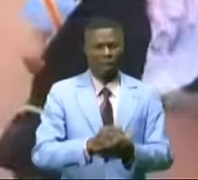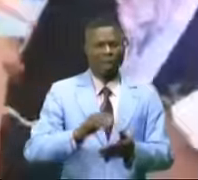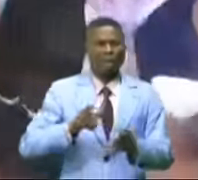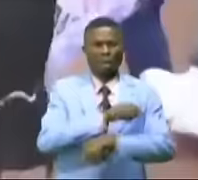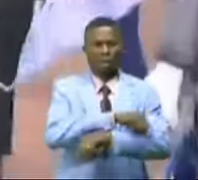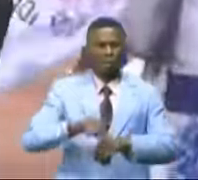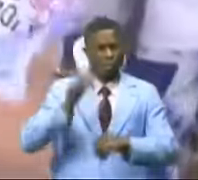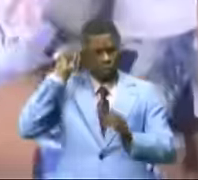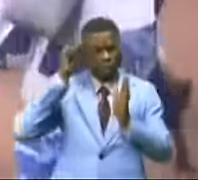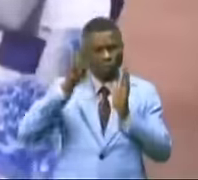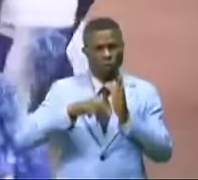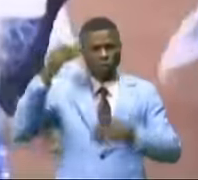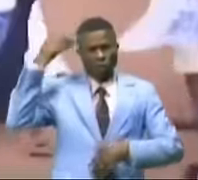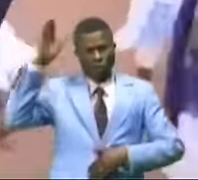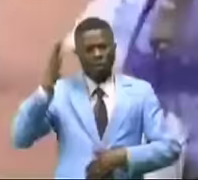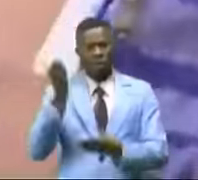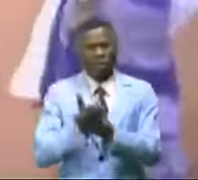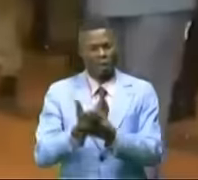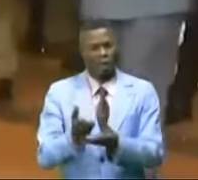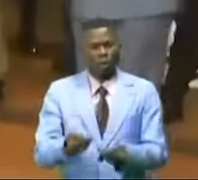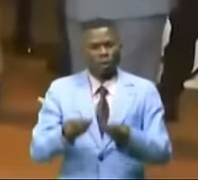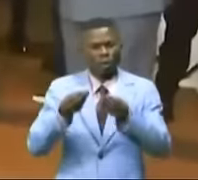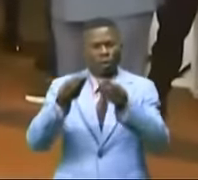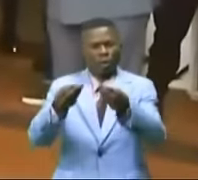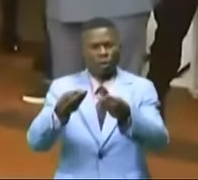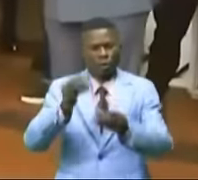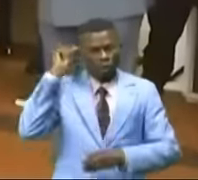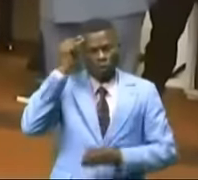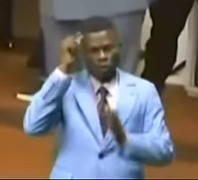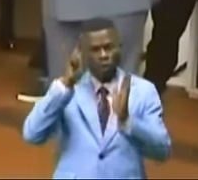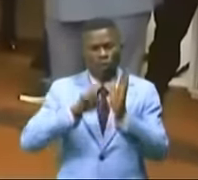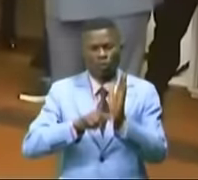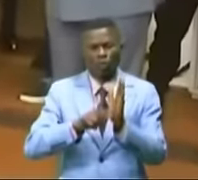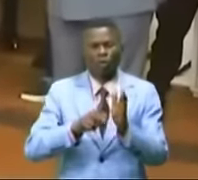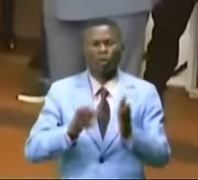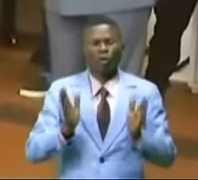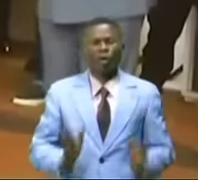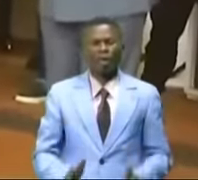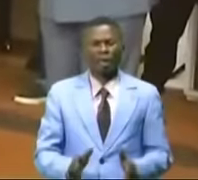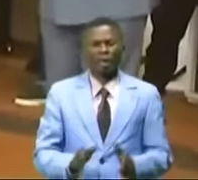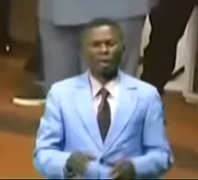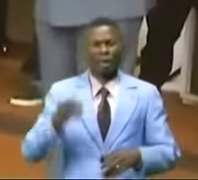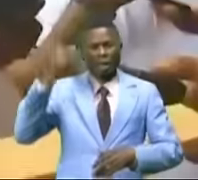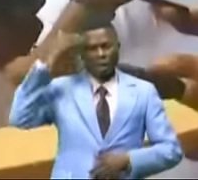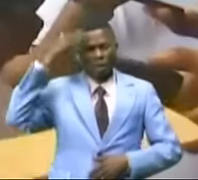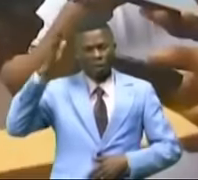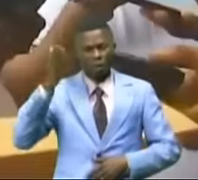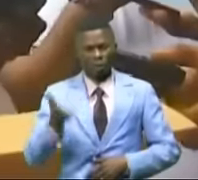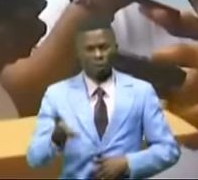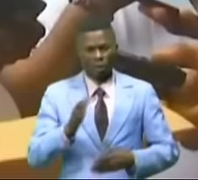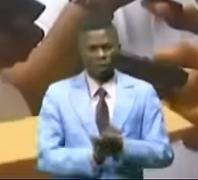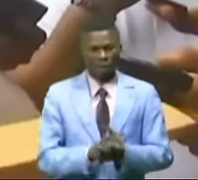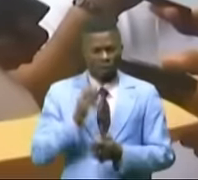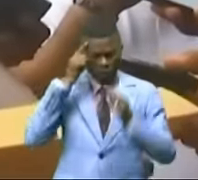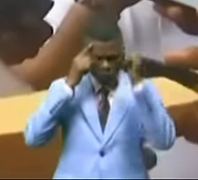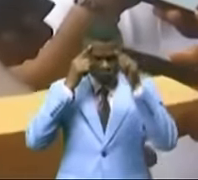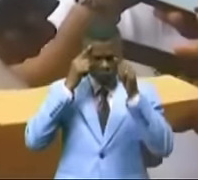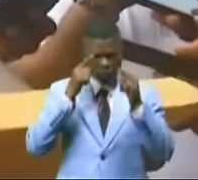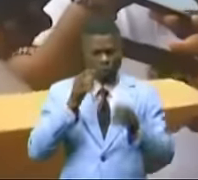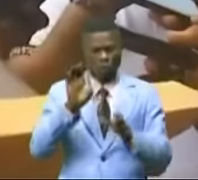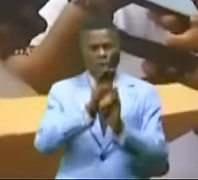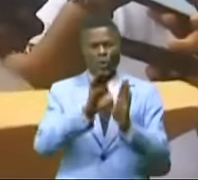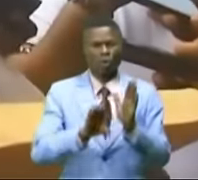l'Équateur, où un mémo a été remis au gouverneur de l'Équateur, Boloko Bolumbu Bobo. Soucié de ces